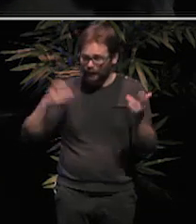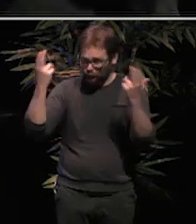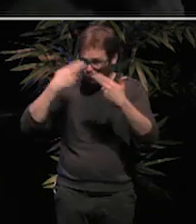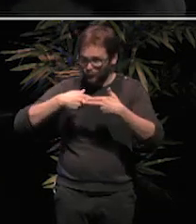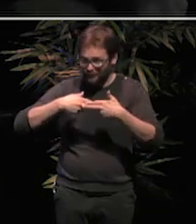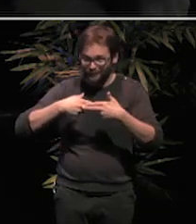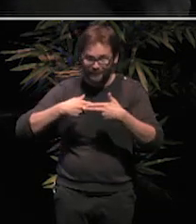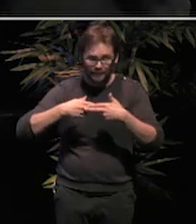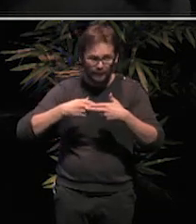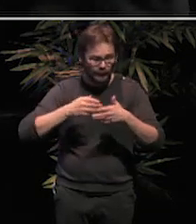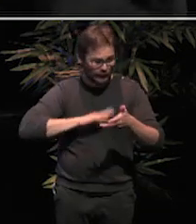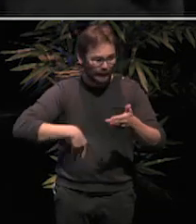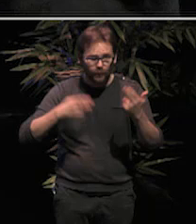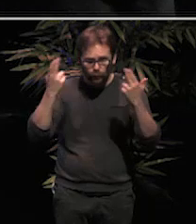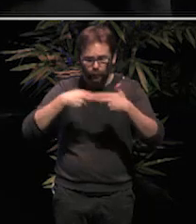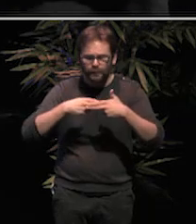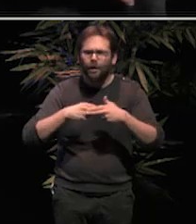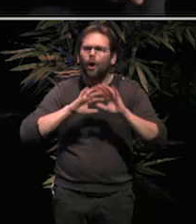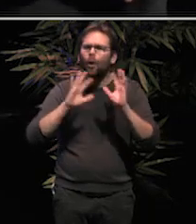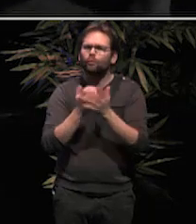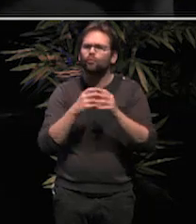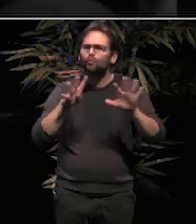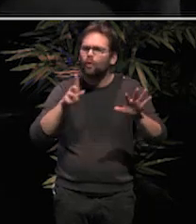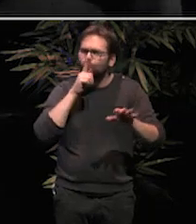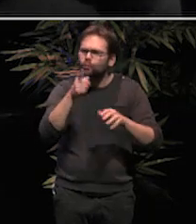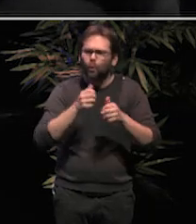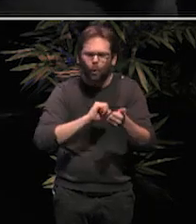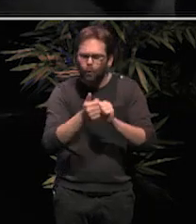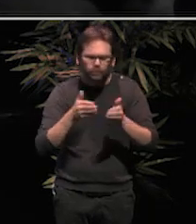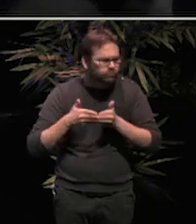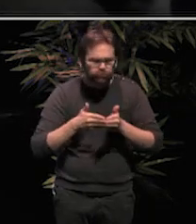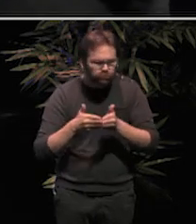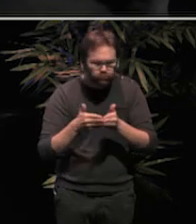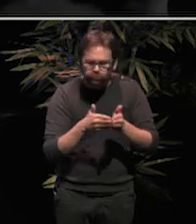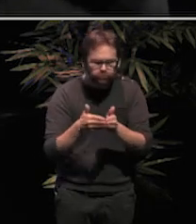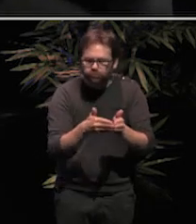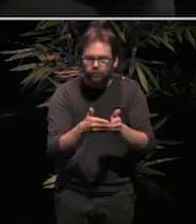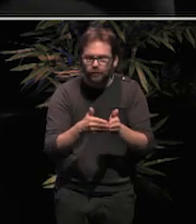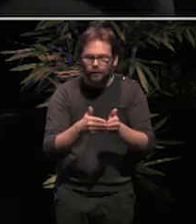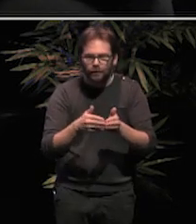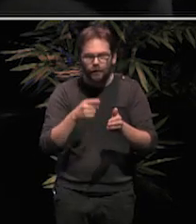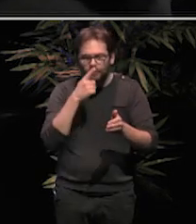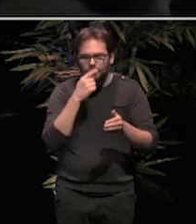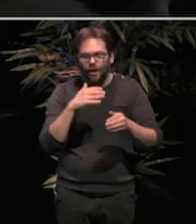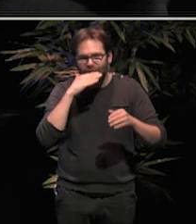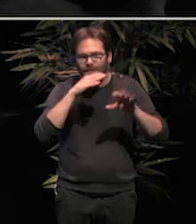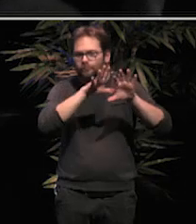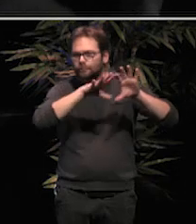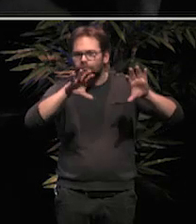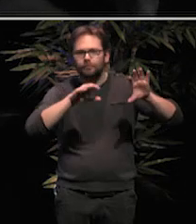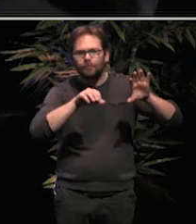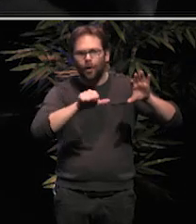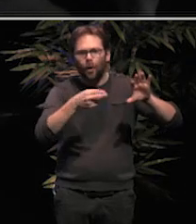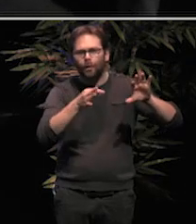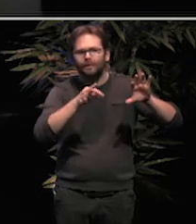la dernière nuit, et on était sur 9 jours de course, et puis on approche de l'arc antillais où on a eu une météo